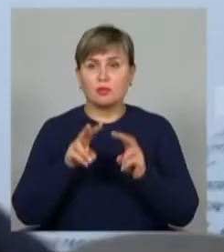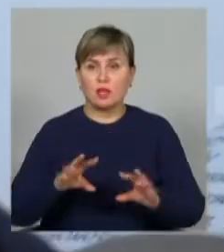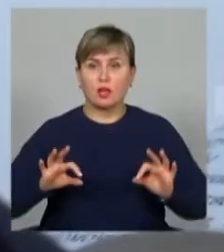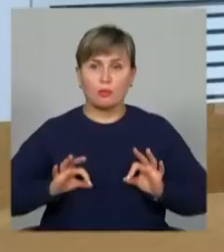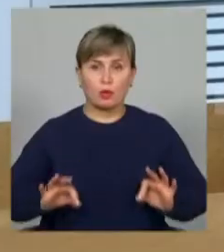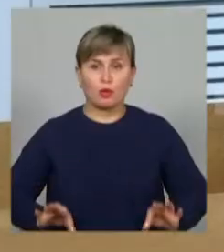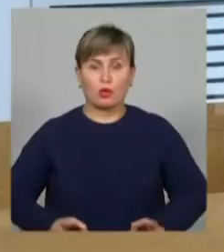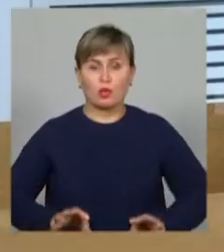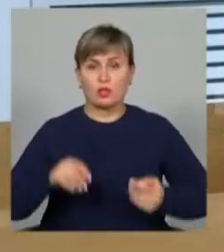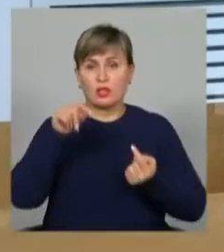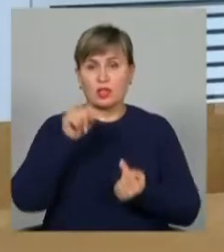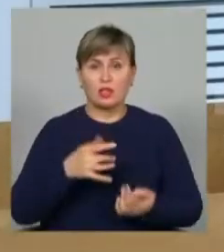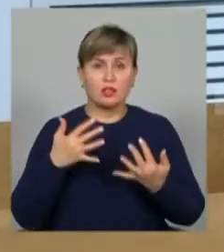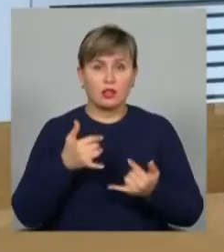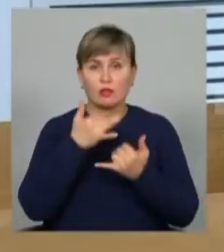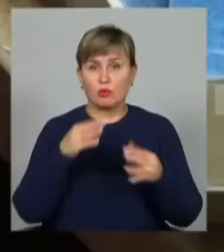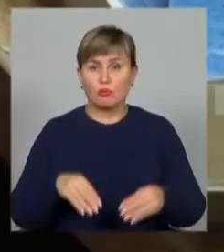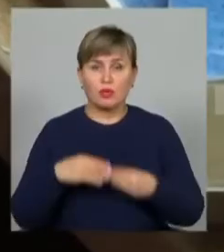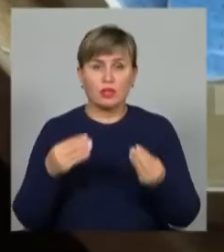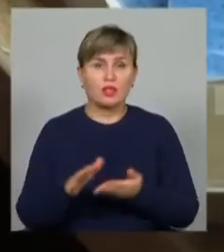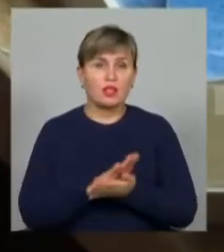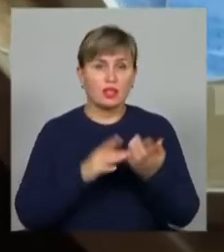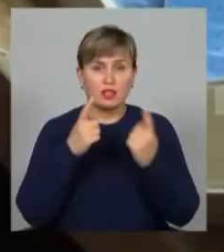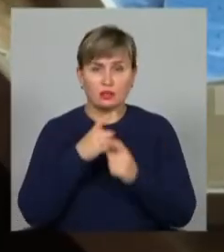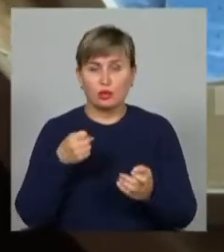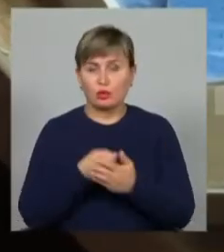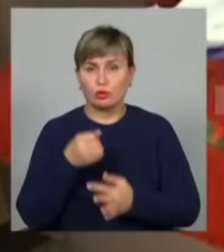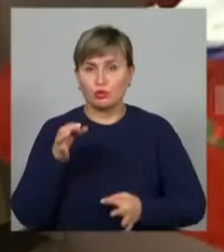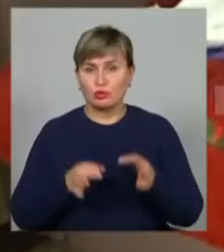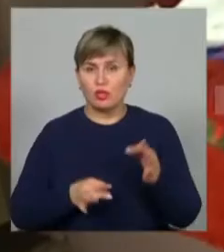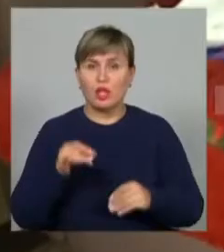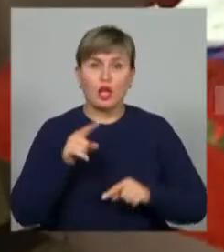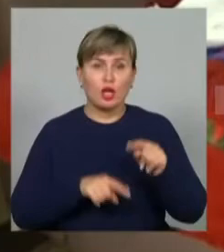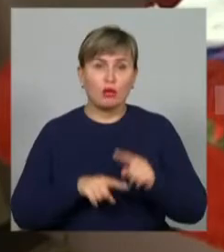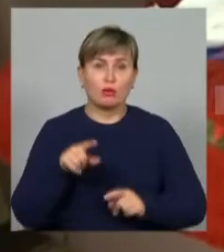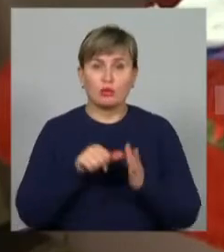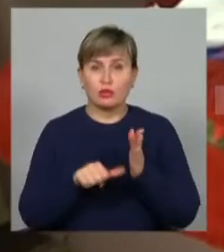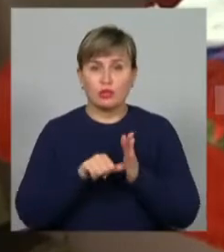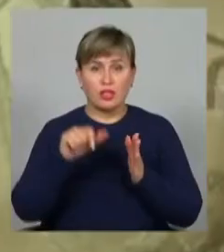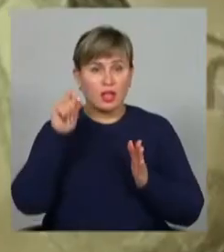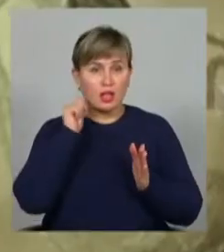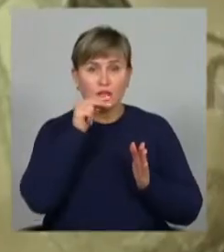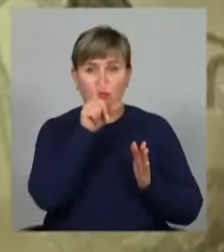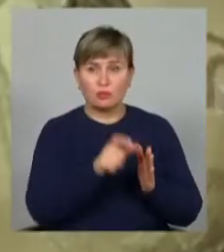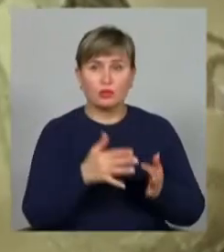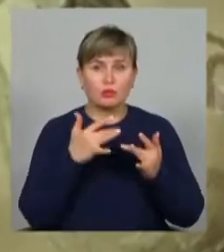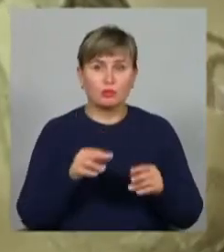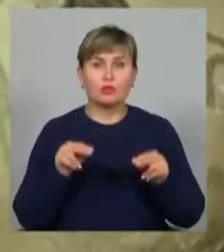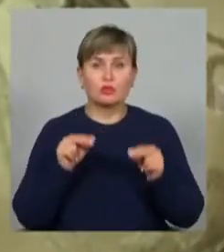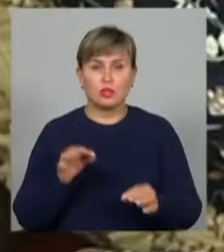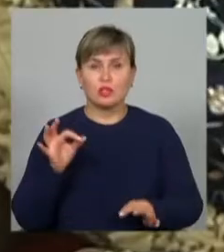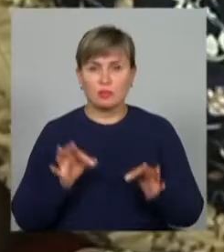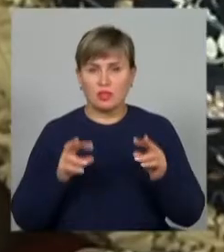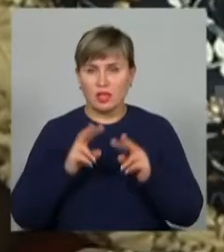В соответствии с требованиями они не могут предоставить никаких сведений до суда. Тем временем родственники 60-летнего мужчины требуют лишь честного и